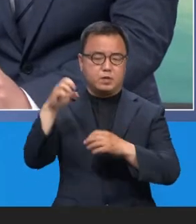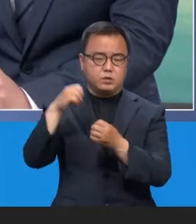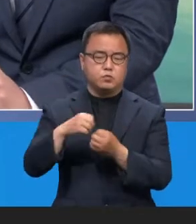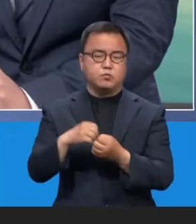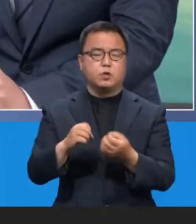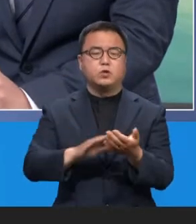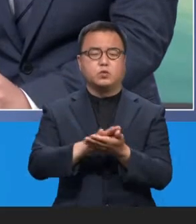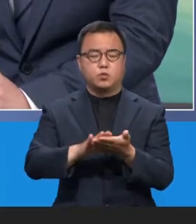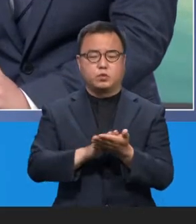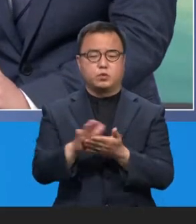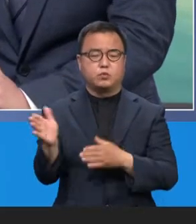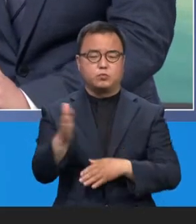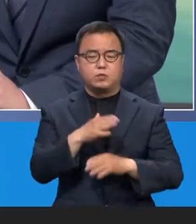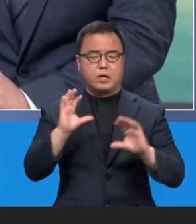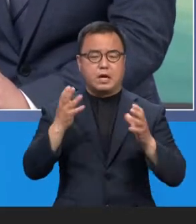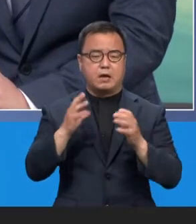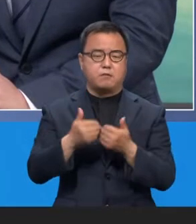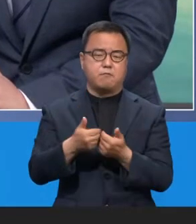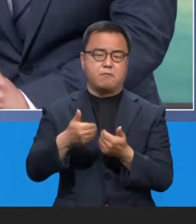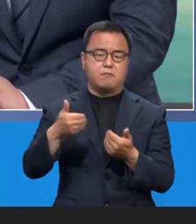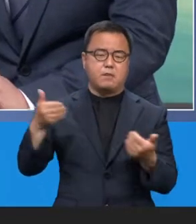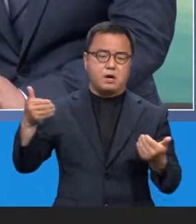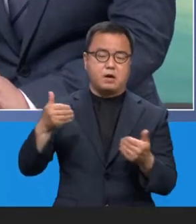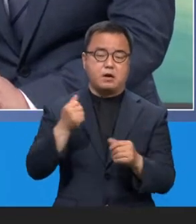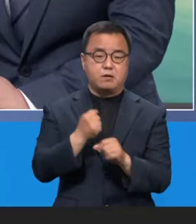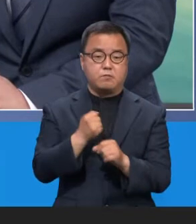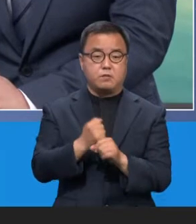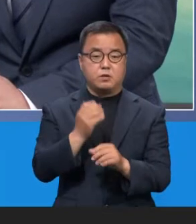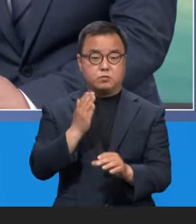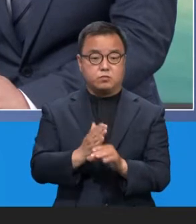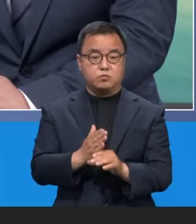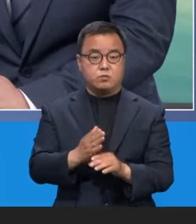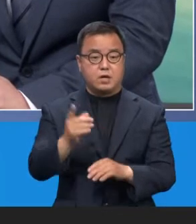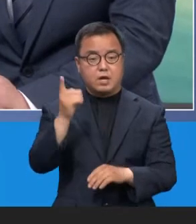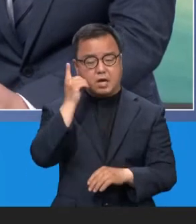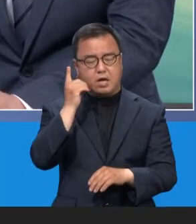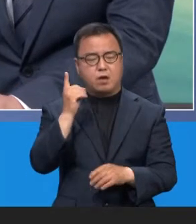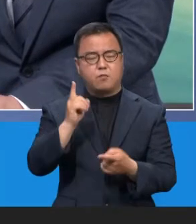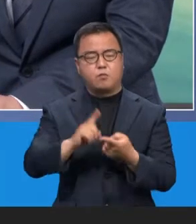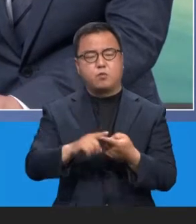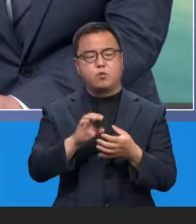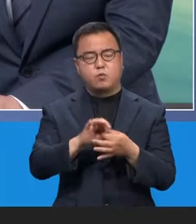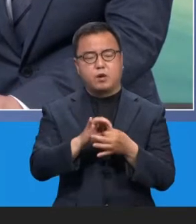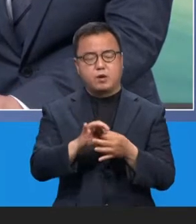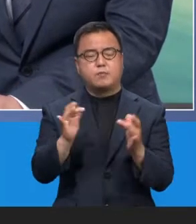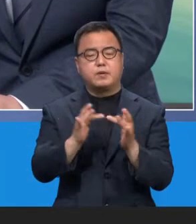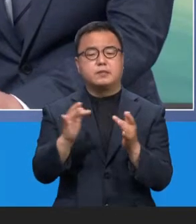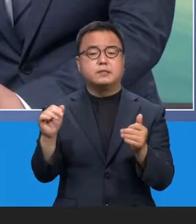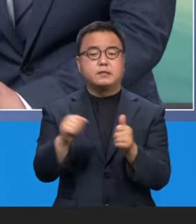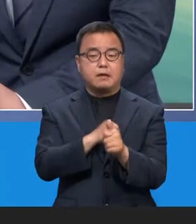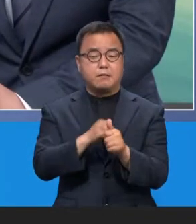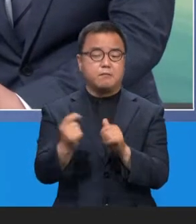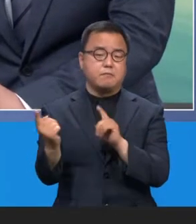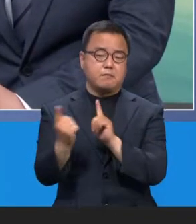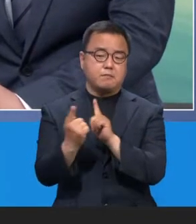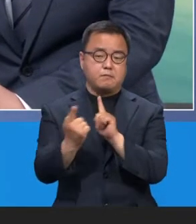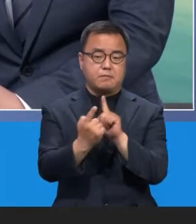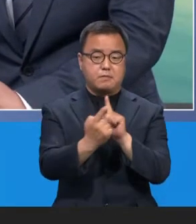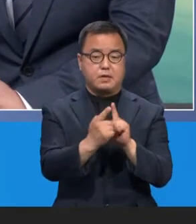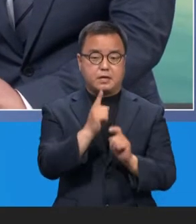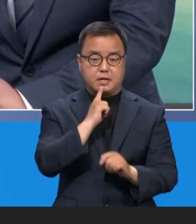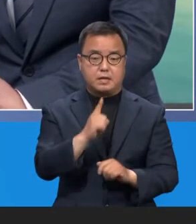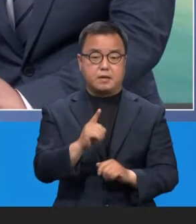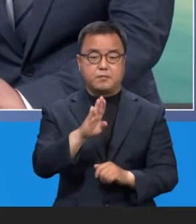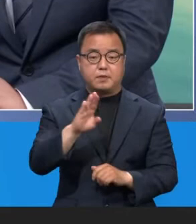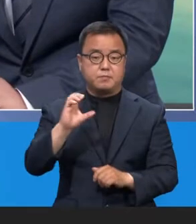아이들을 멀어지게 만든다 면서 특히 휴대전화를 통해 사이버 폭력의 노출된다 고 강조했는데요 bbc 등 현지 언론도